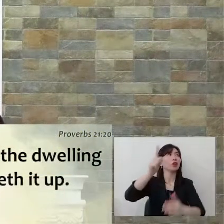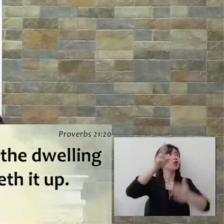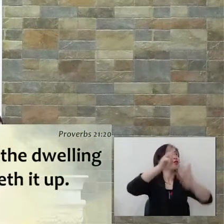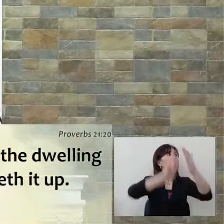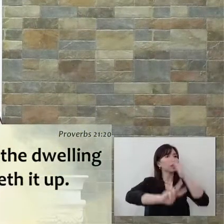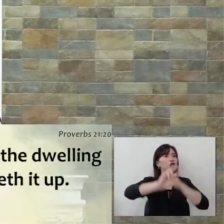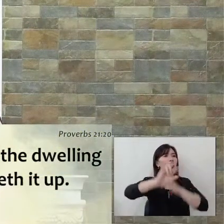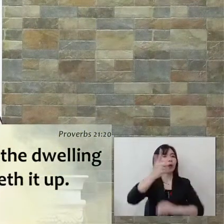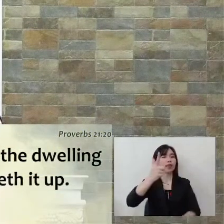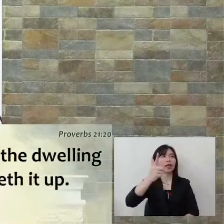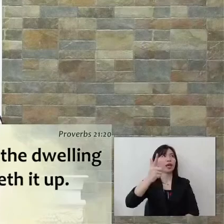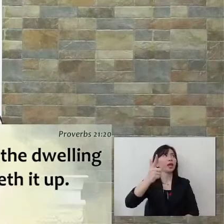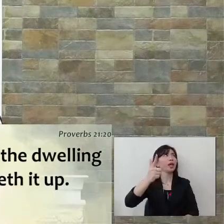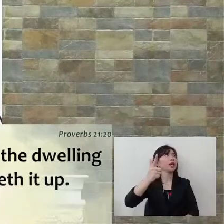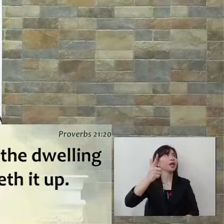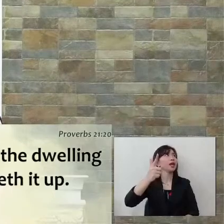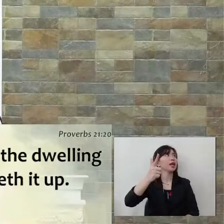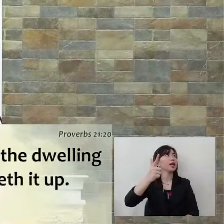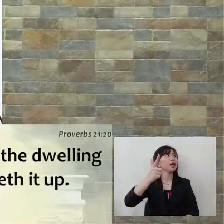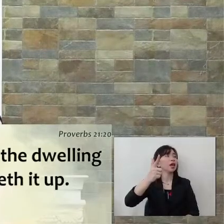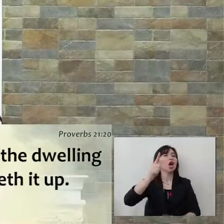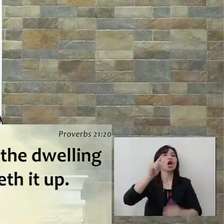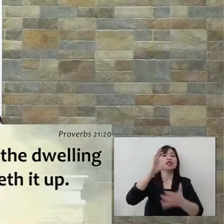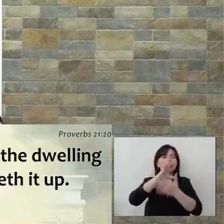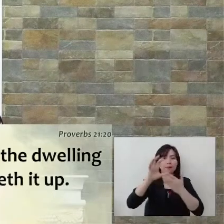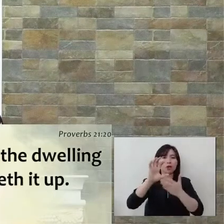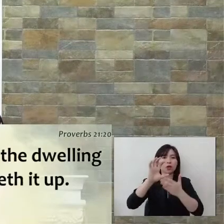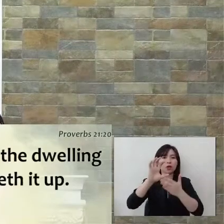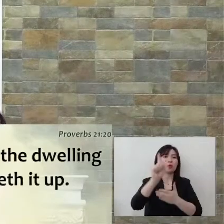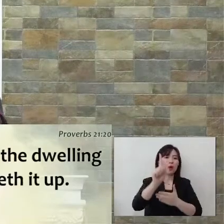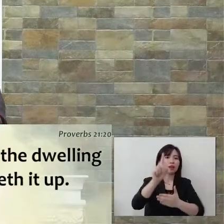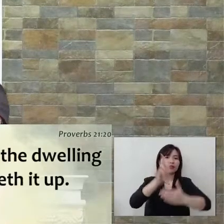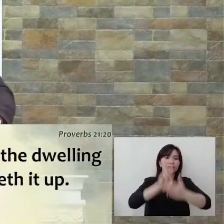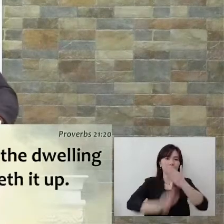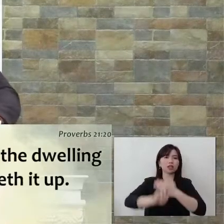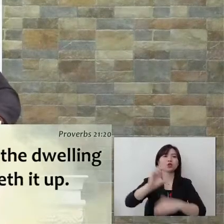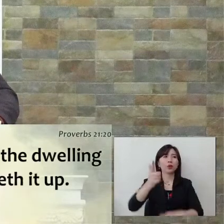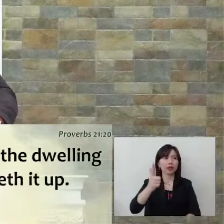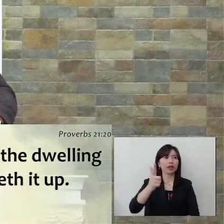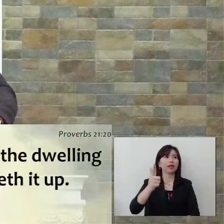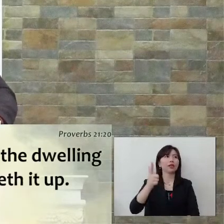is treasure to be desired and oil in the dwelling of the